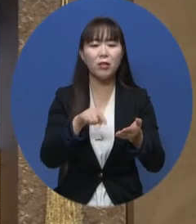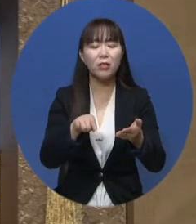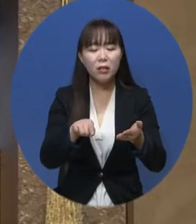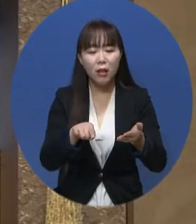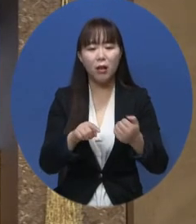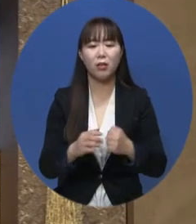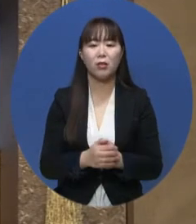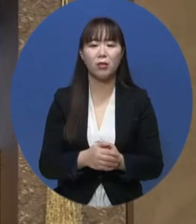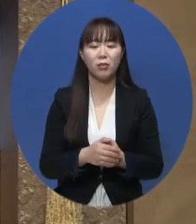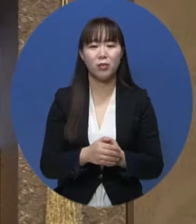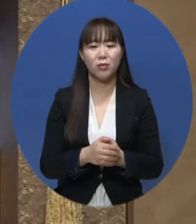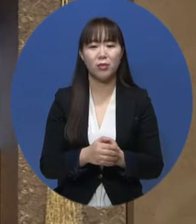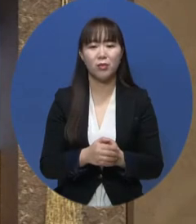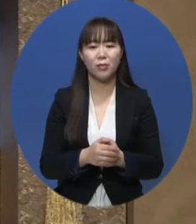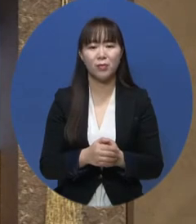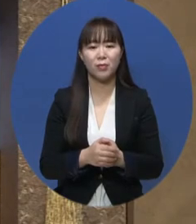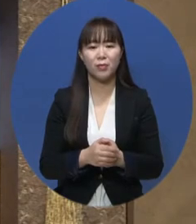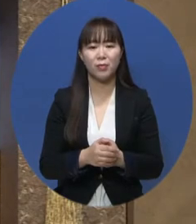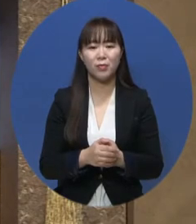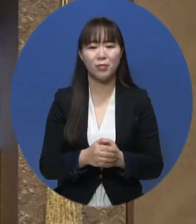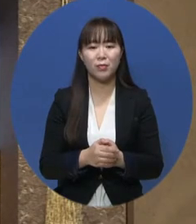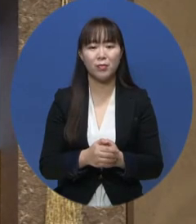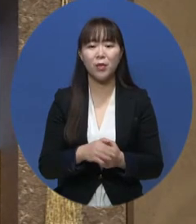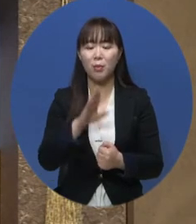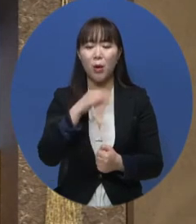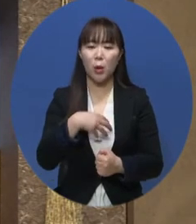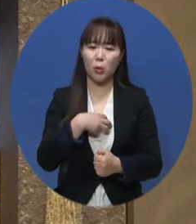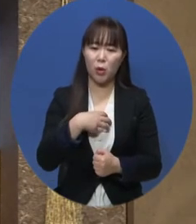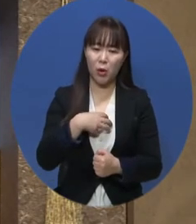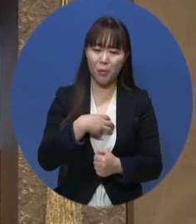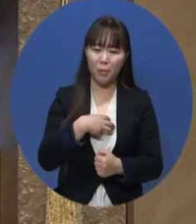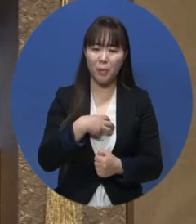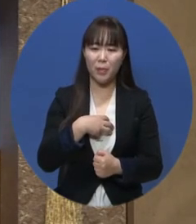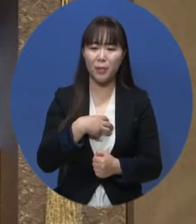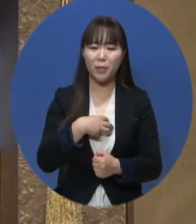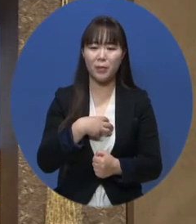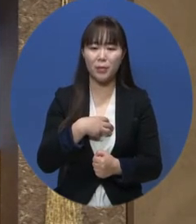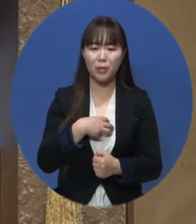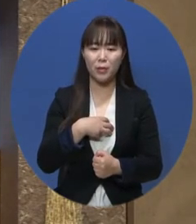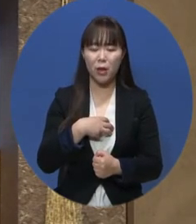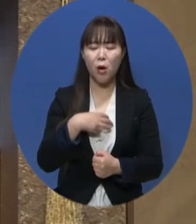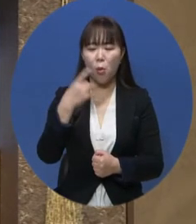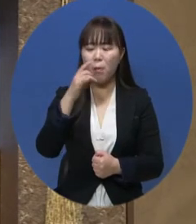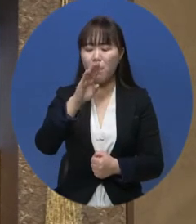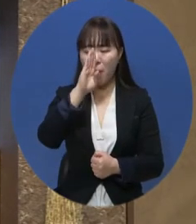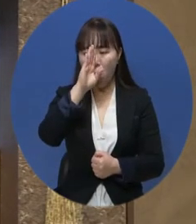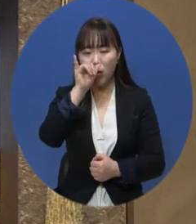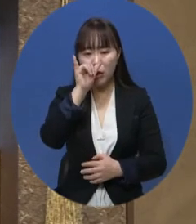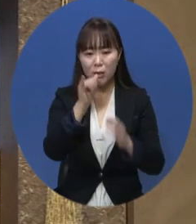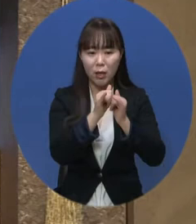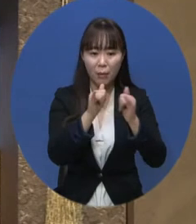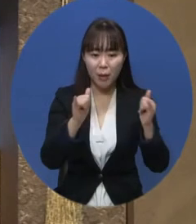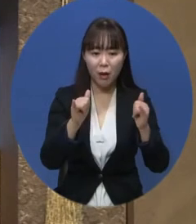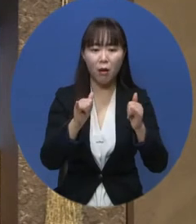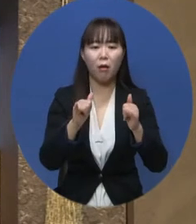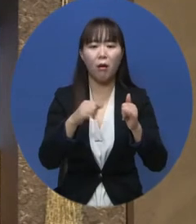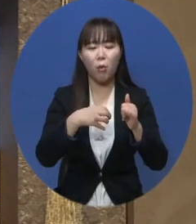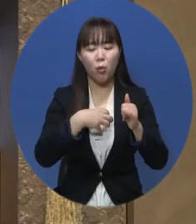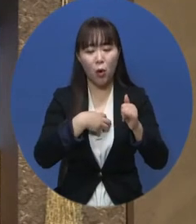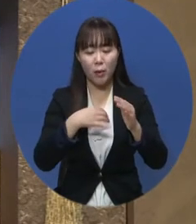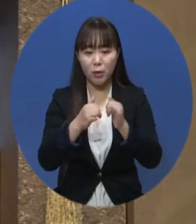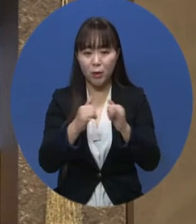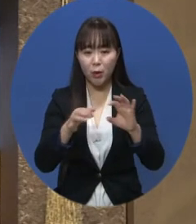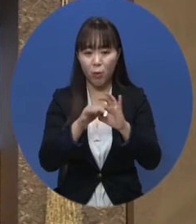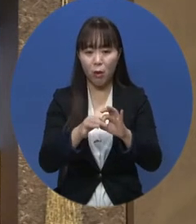어쩌면 이렇게 이 고위험에 지금 뭐 기저 질환이나 이런 분들은